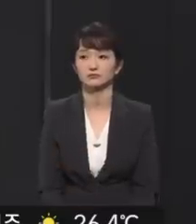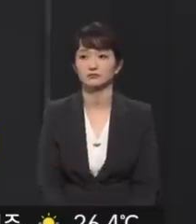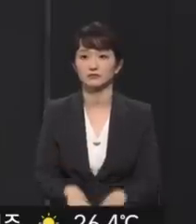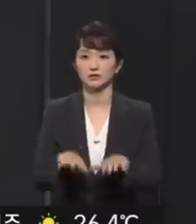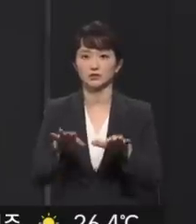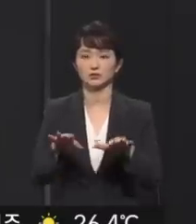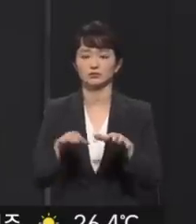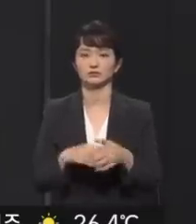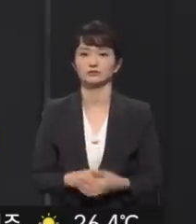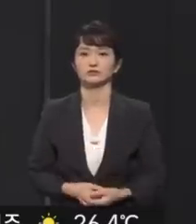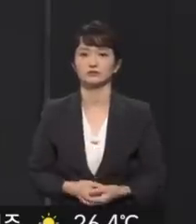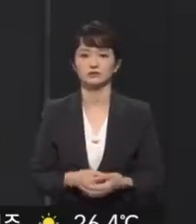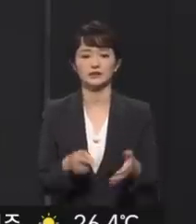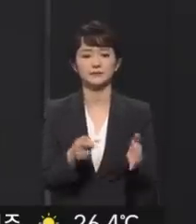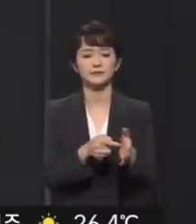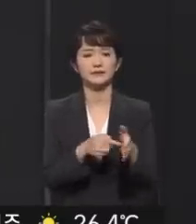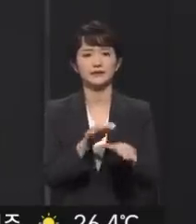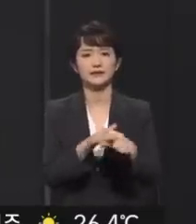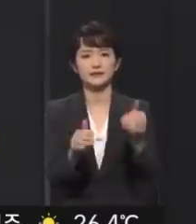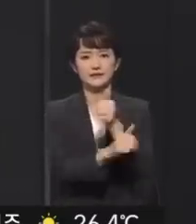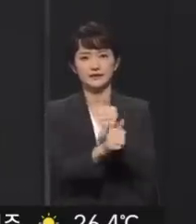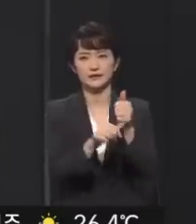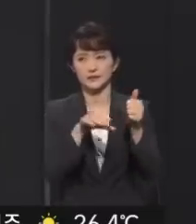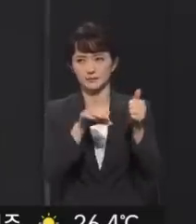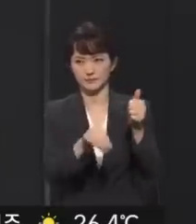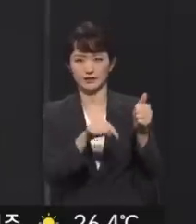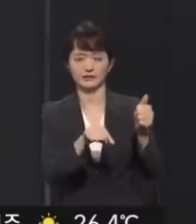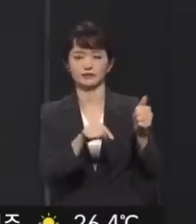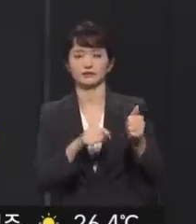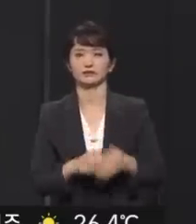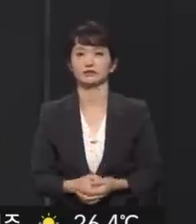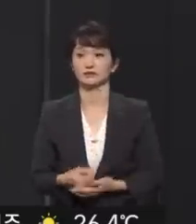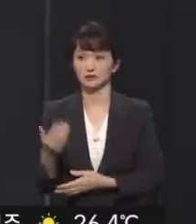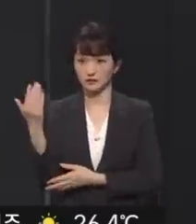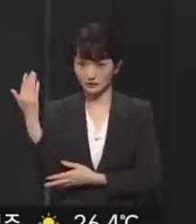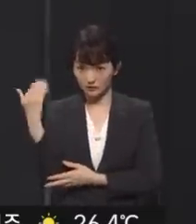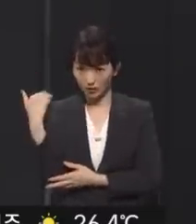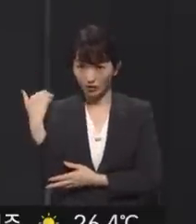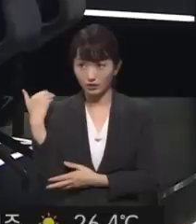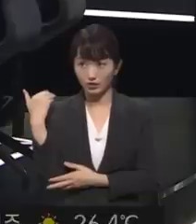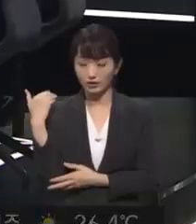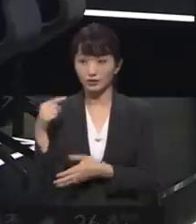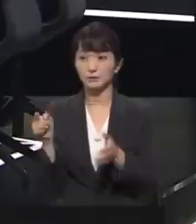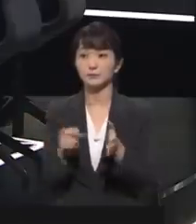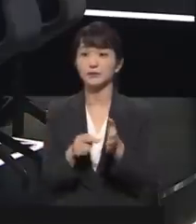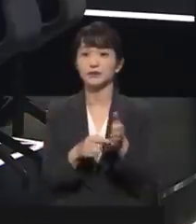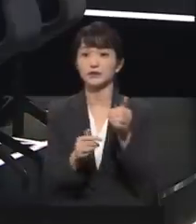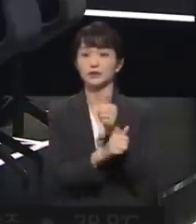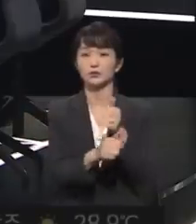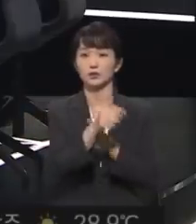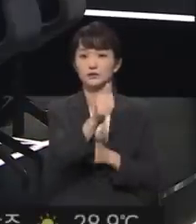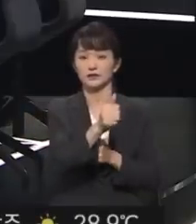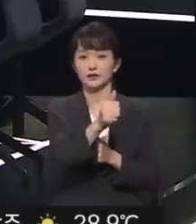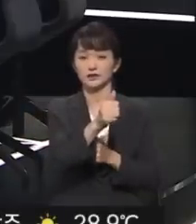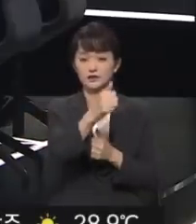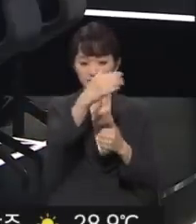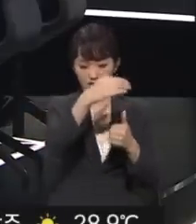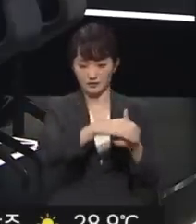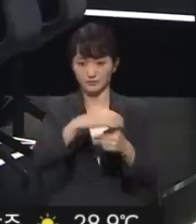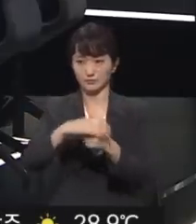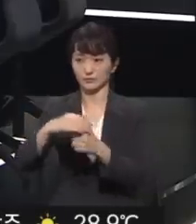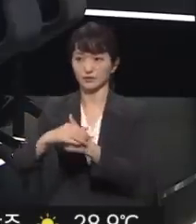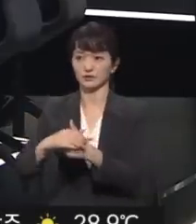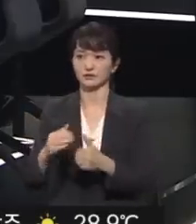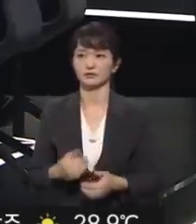가처분 이에요 예 같이 분이죠 예 저도 어려우니까 아래쪽에서 헌 비대위원장이 임명한 비대위 한테 그러니까 전혀